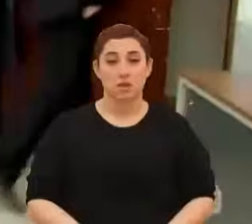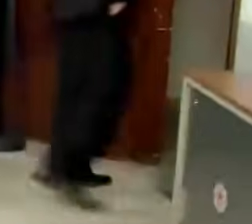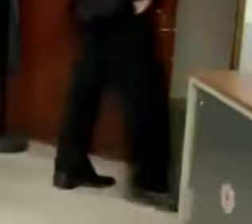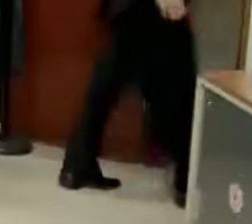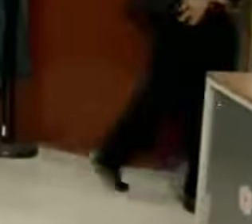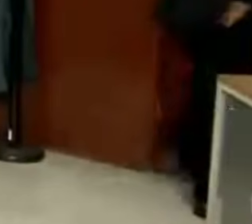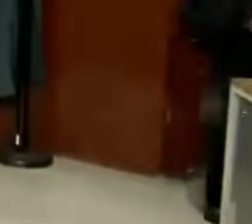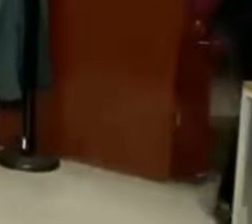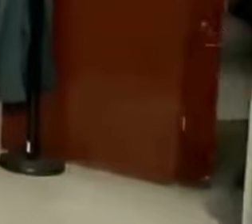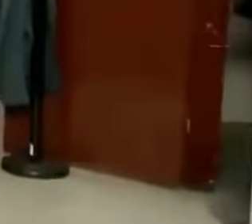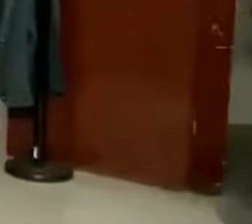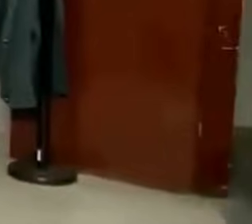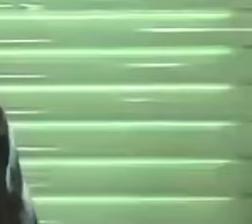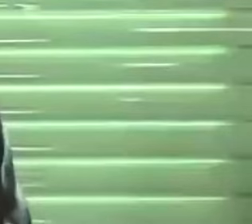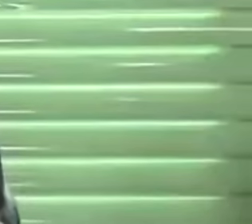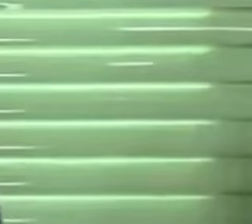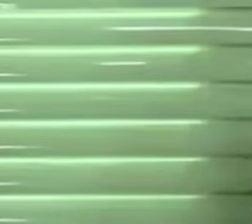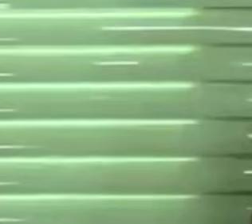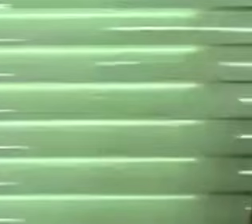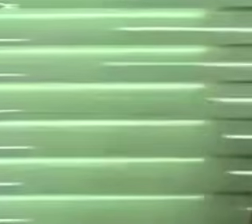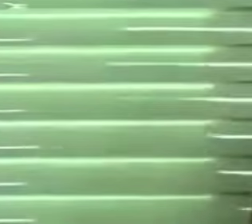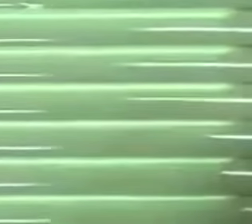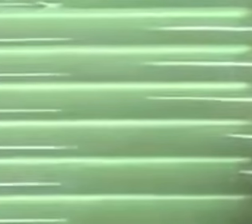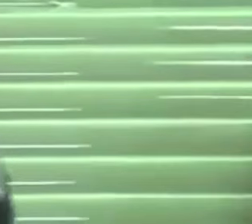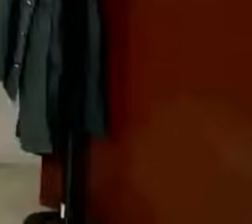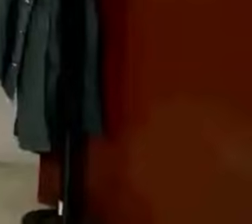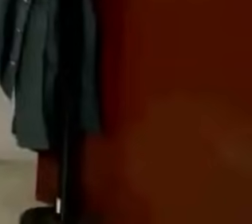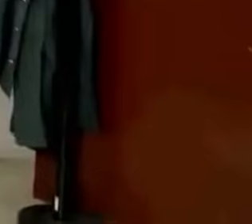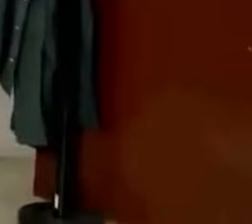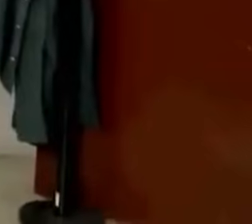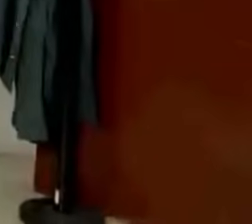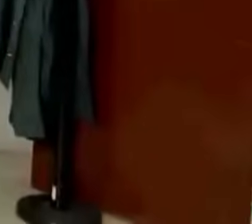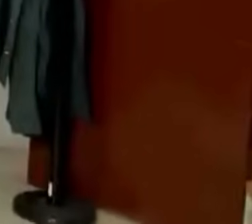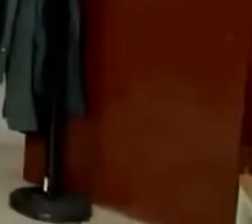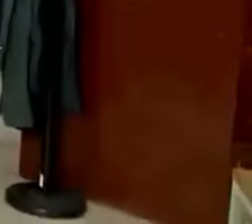çıktı. Selahattin'in moral sıfır.